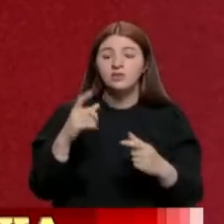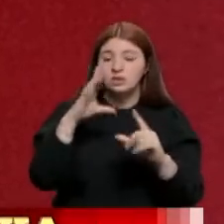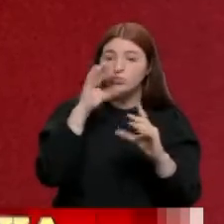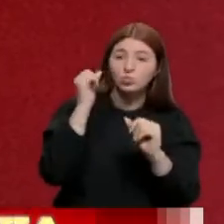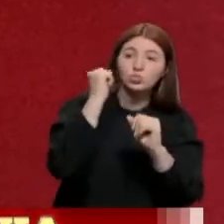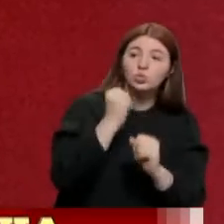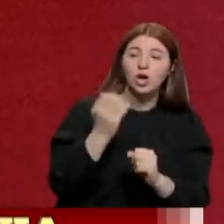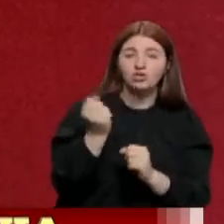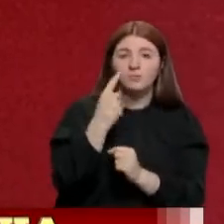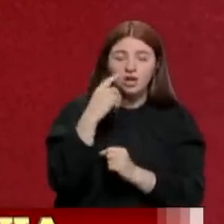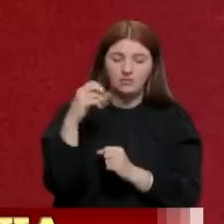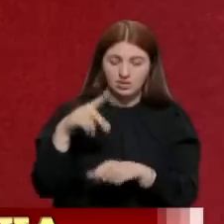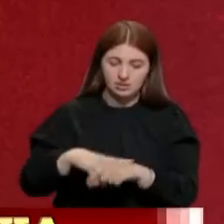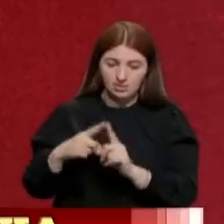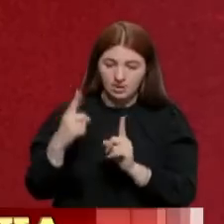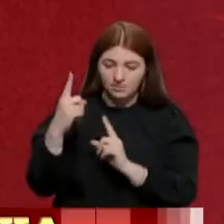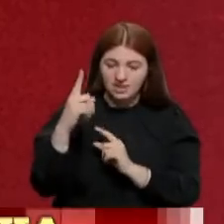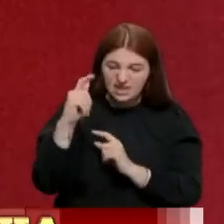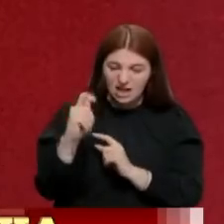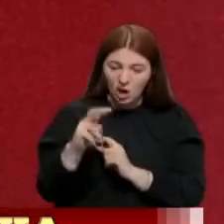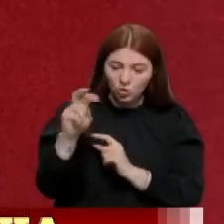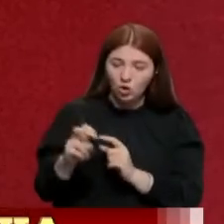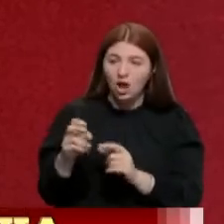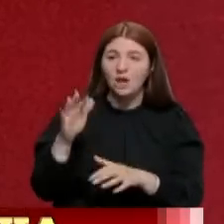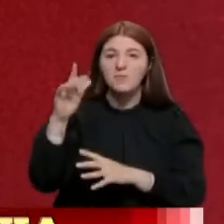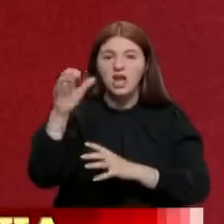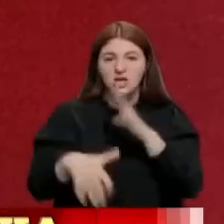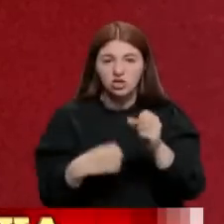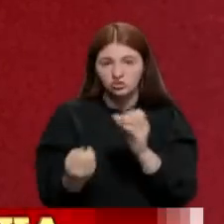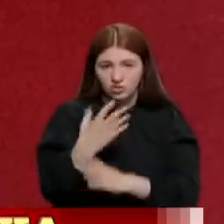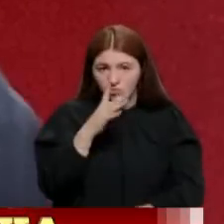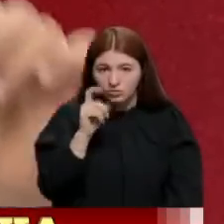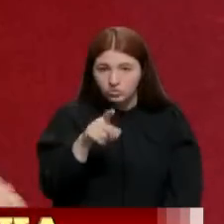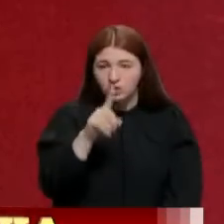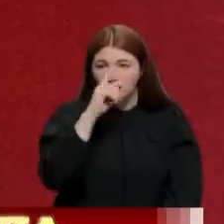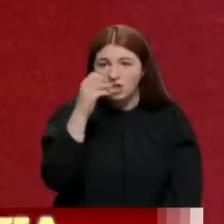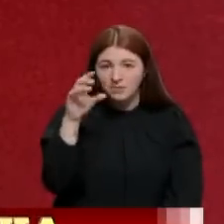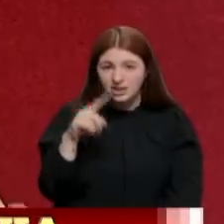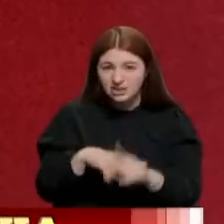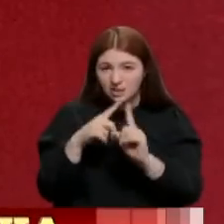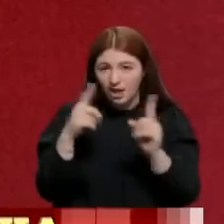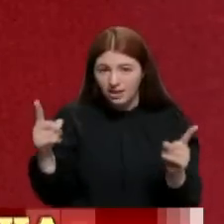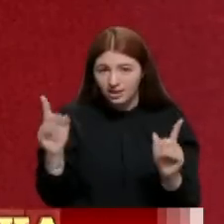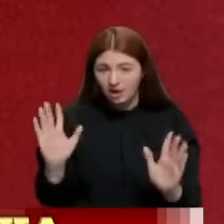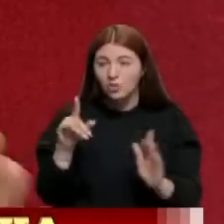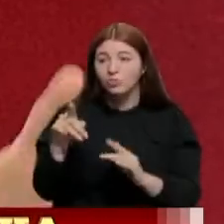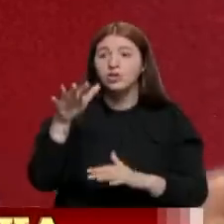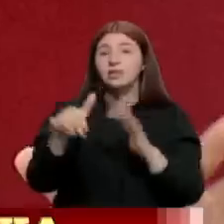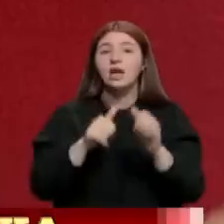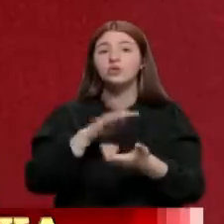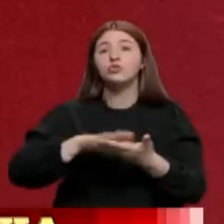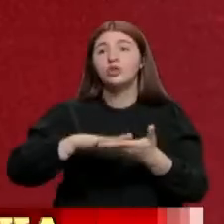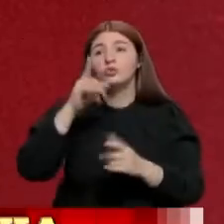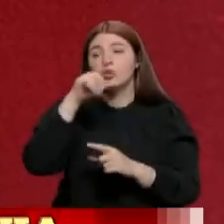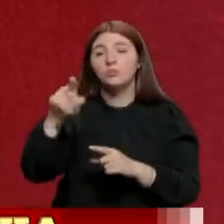yüklenmesi lazım? Bakın AKP döneminde 1 trilyon dolarlık rant yaratıldı, biliyor musunuz? Yalnızca AKP döneminde yaratılan rant. Bu rant düzeni